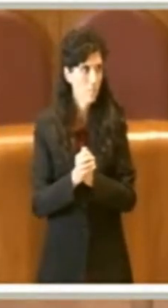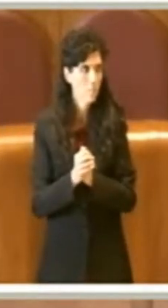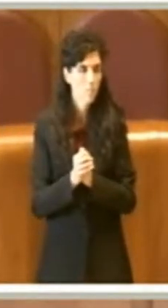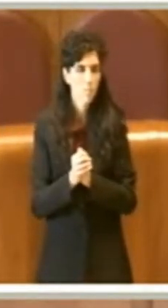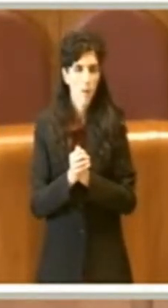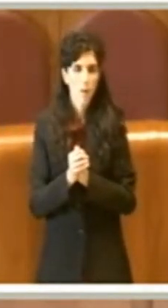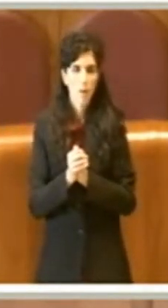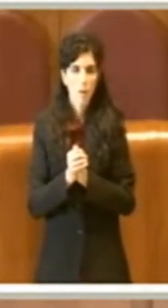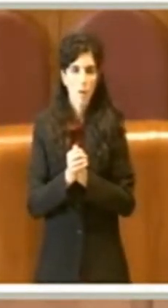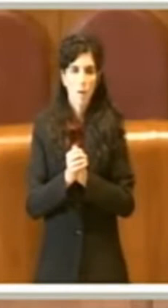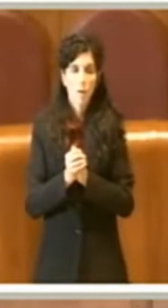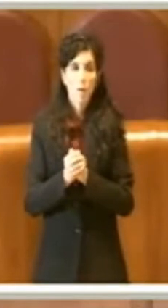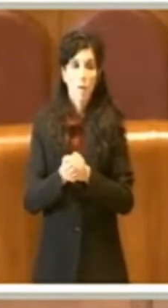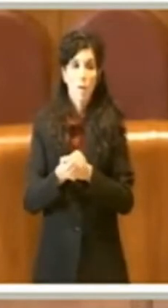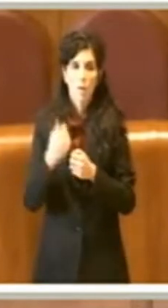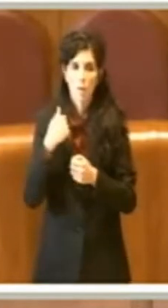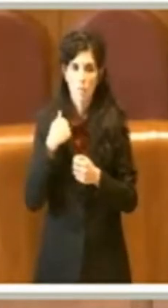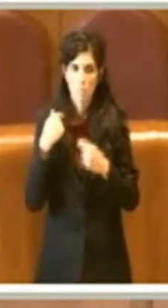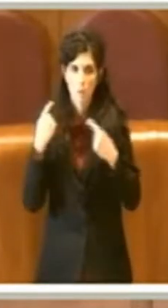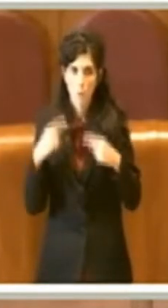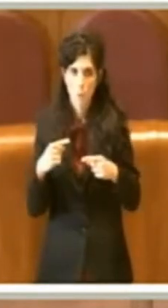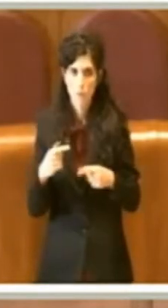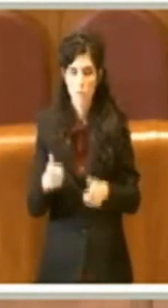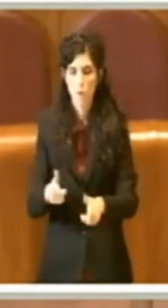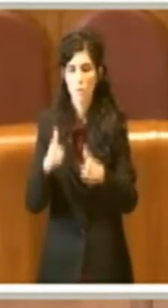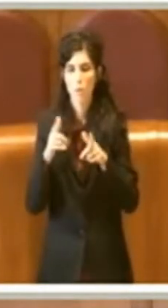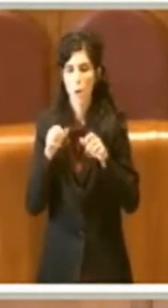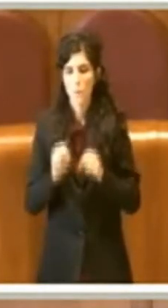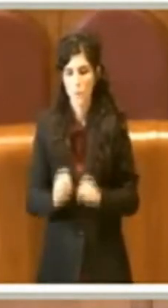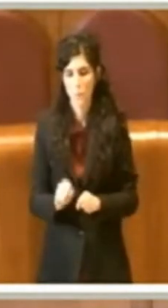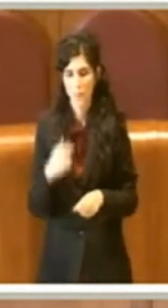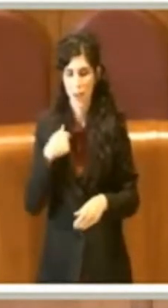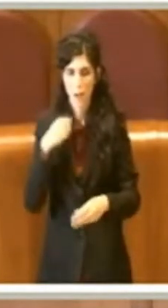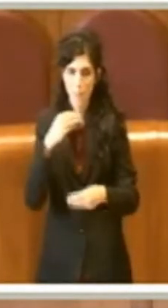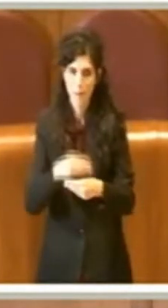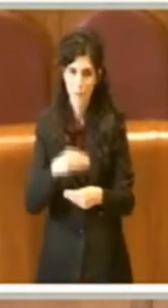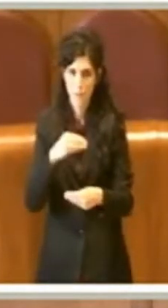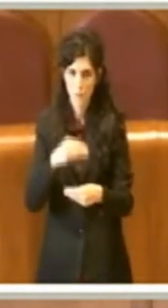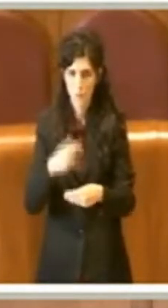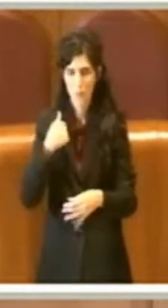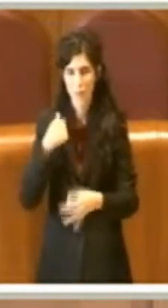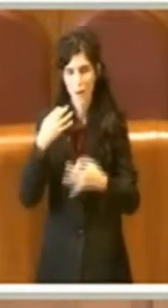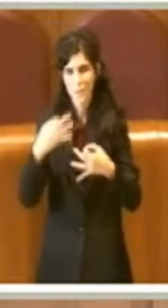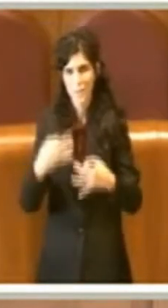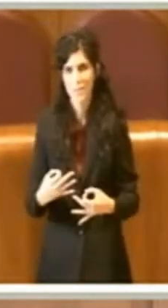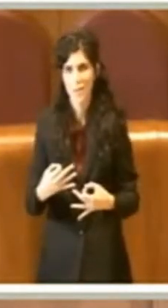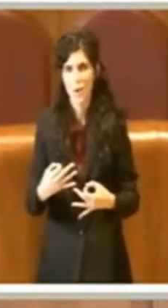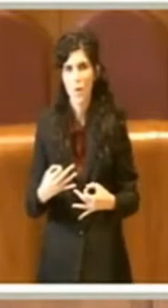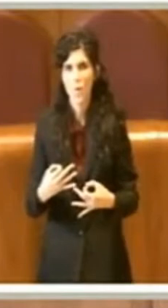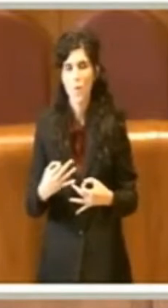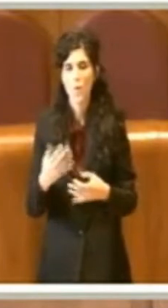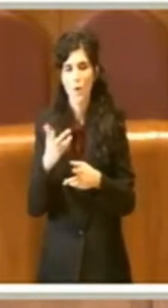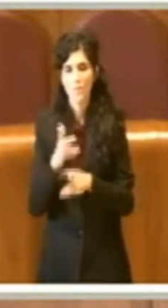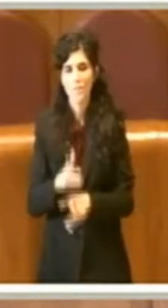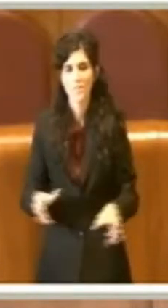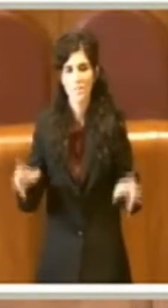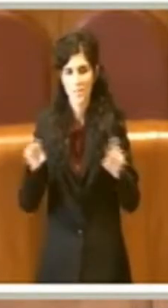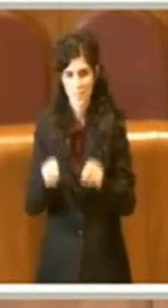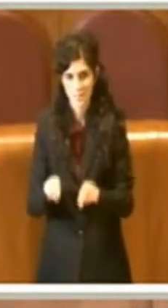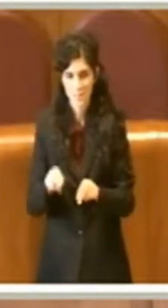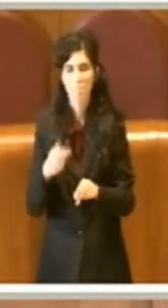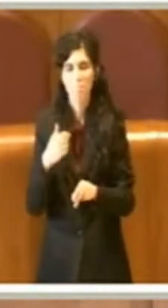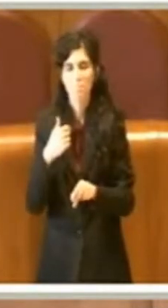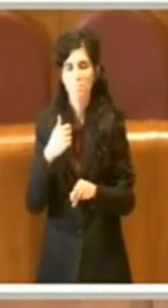e proprio per questo permettetemi una battuta di spirito ma sono sicuro che appunto avrà replica sarebbe stata sarebbe